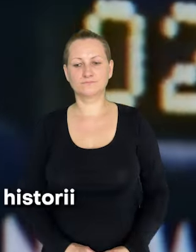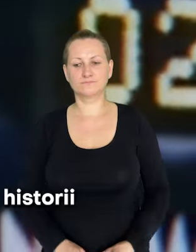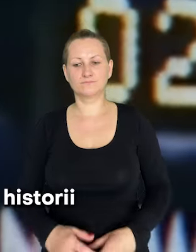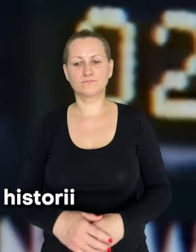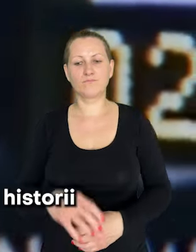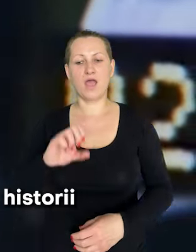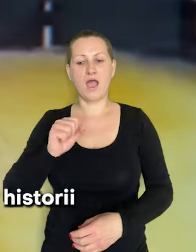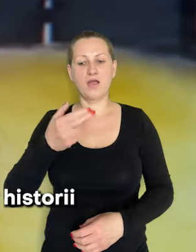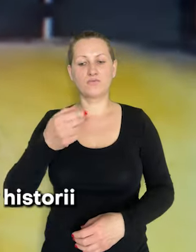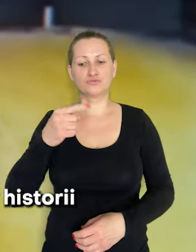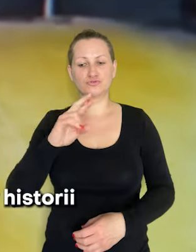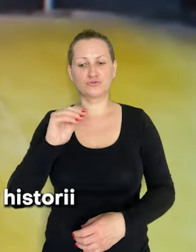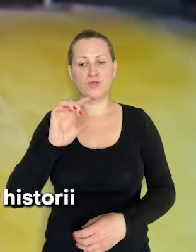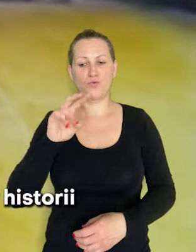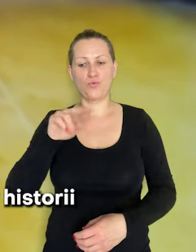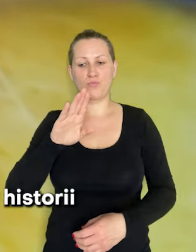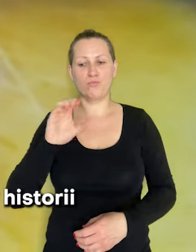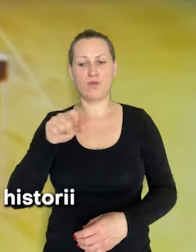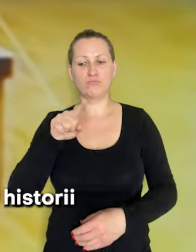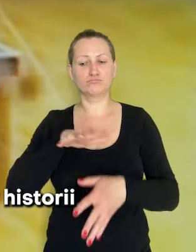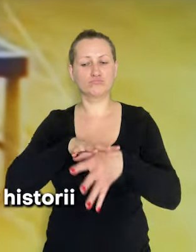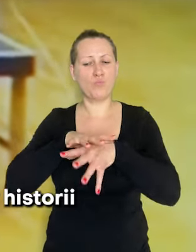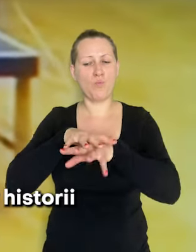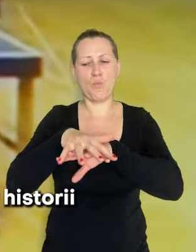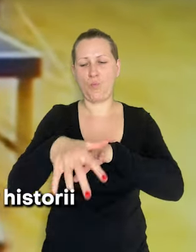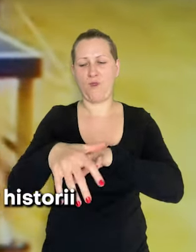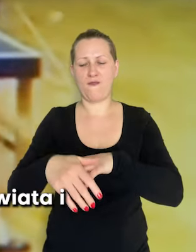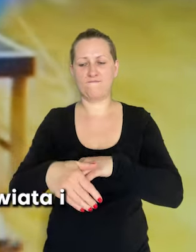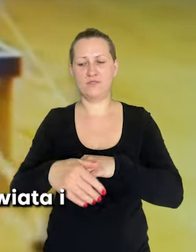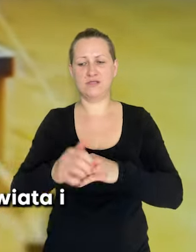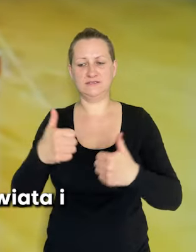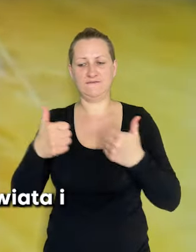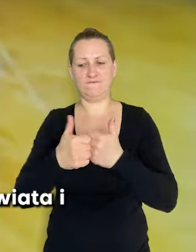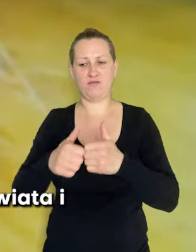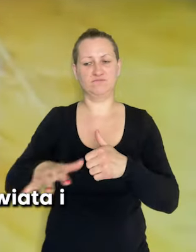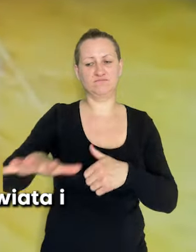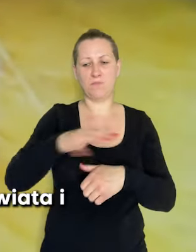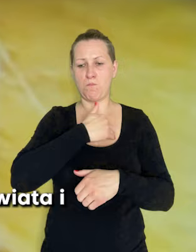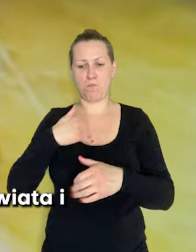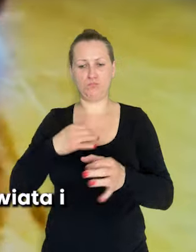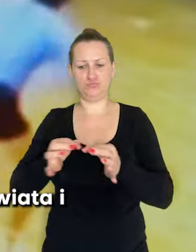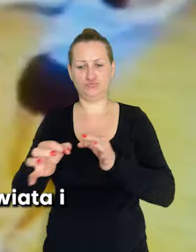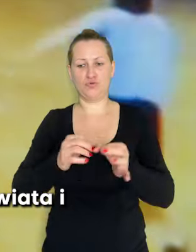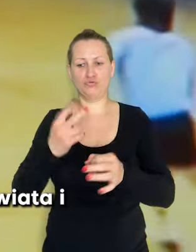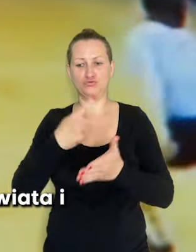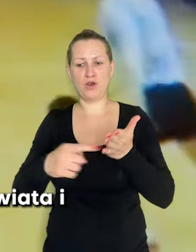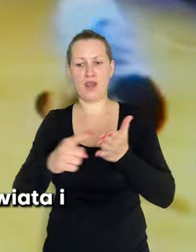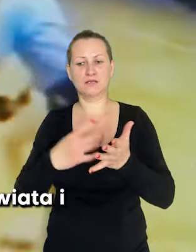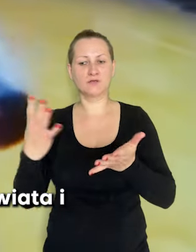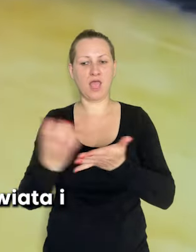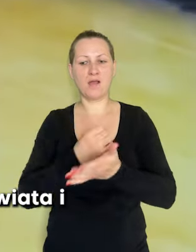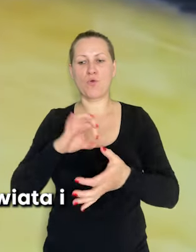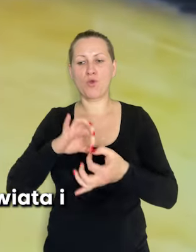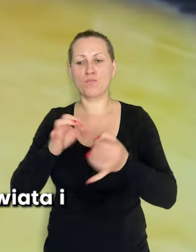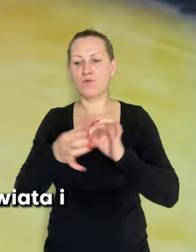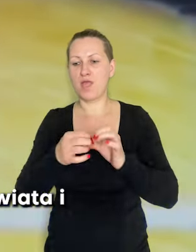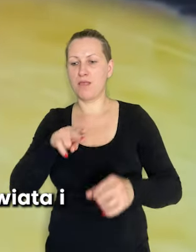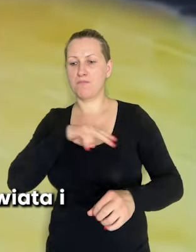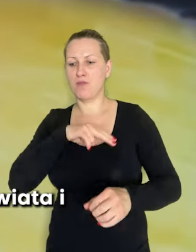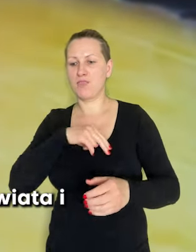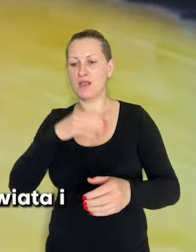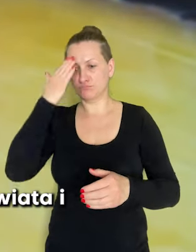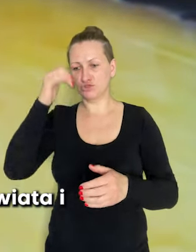Andrzej Grubba, najwybitniejszy zawodnik w historii polskiego tenisa stołowego. 3-krotny olimpijczyk, medalista Mistrzostw Świata i